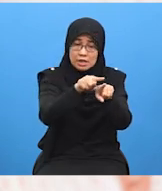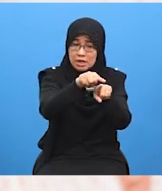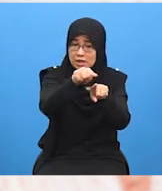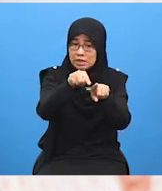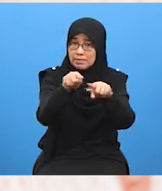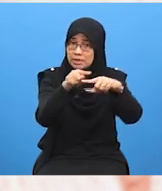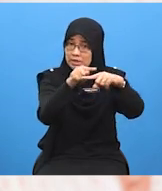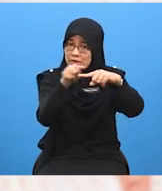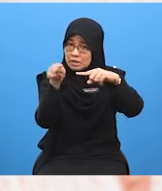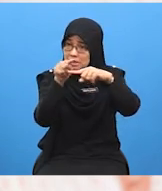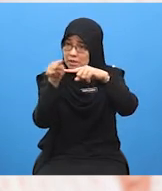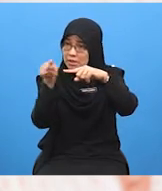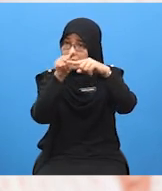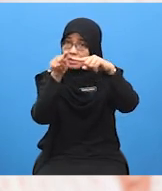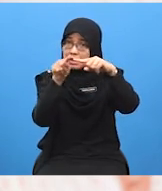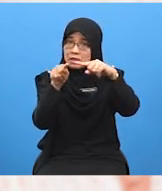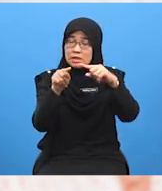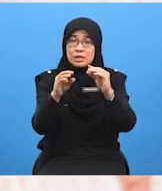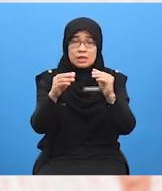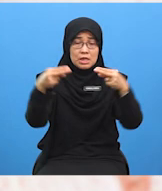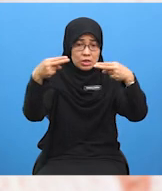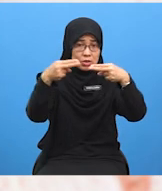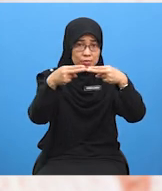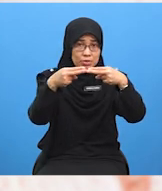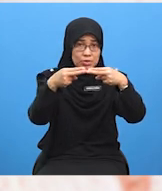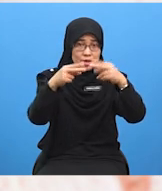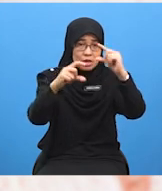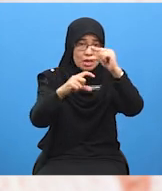antara blok ke blok.